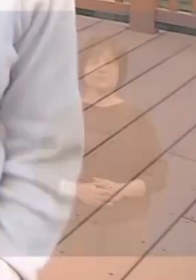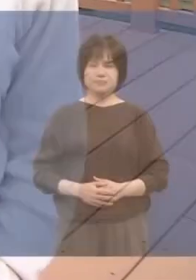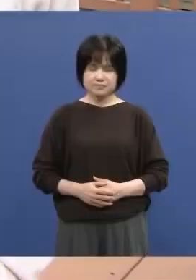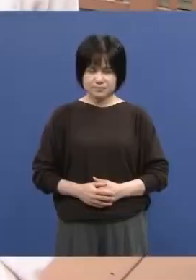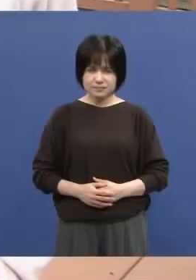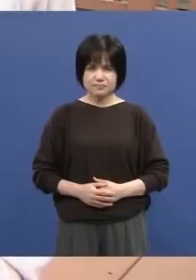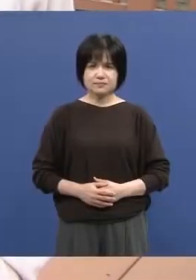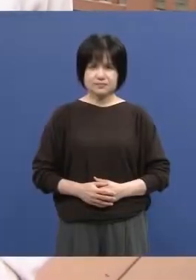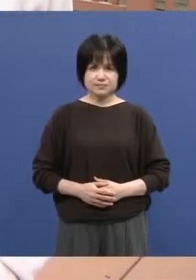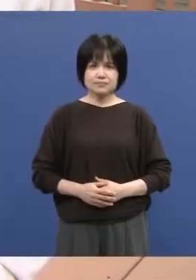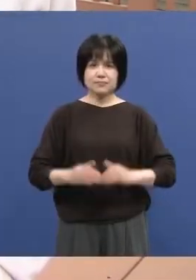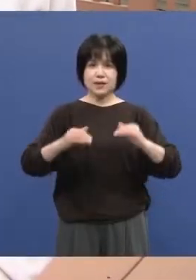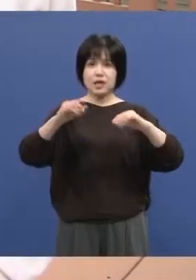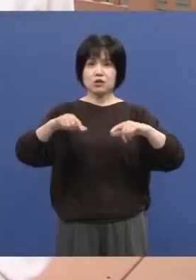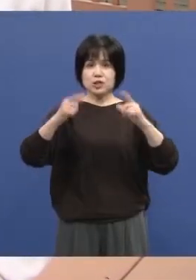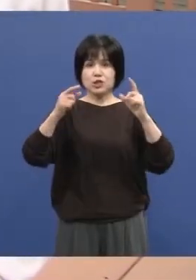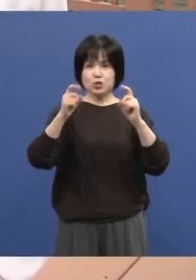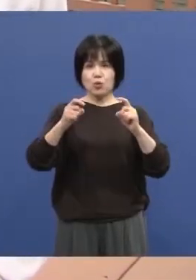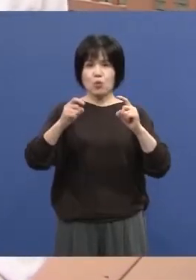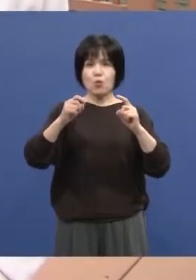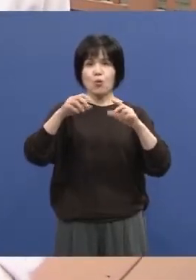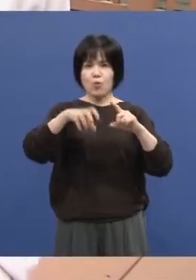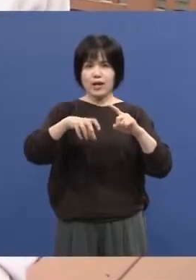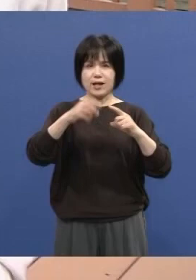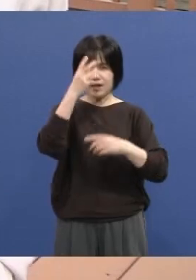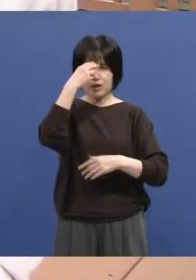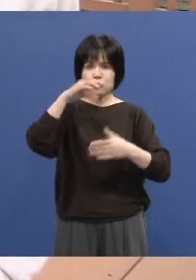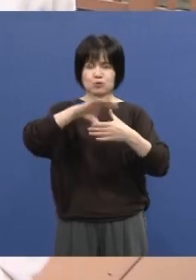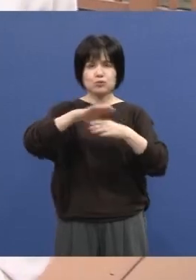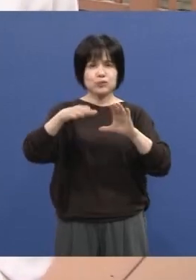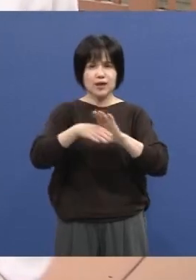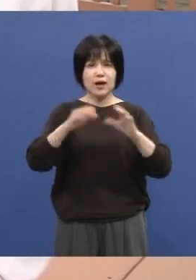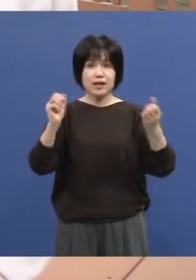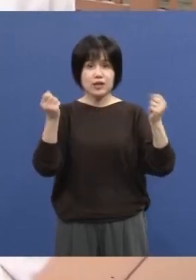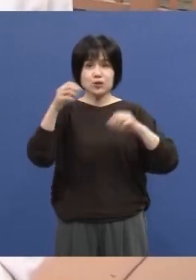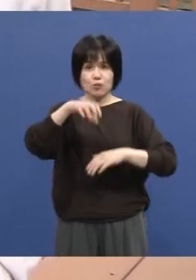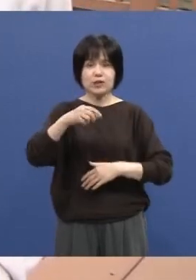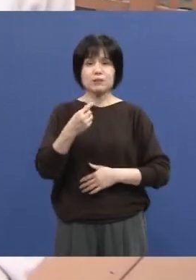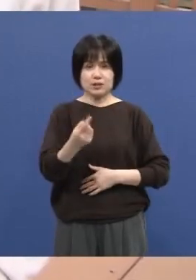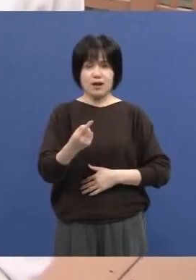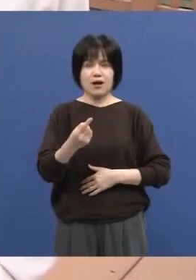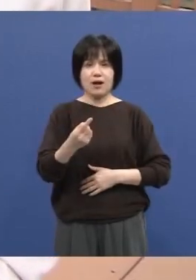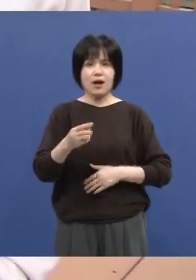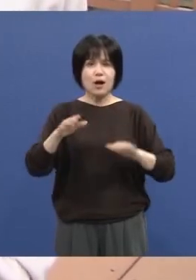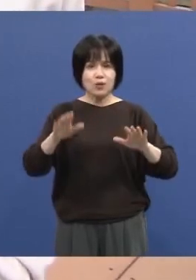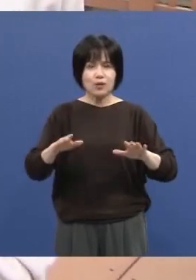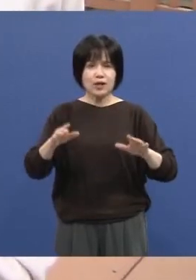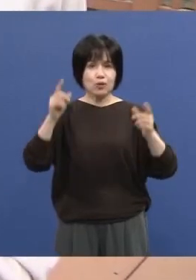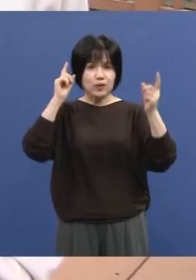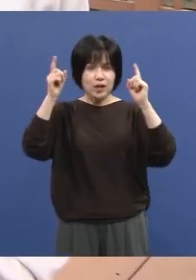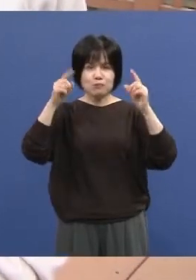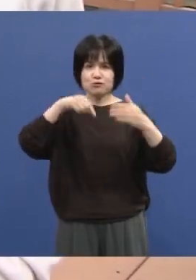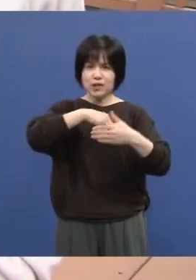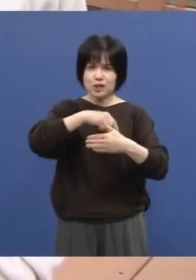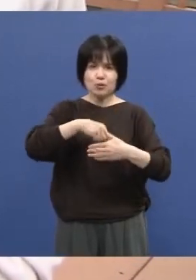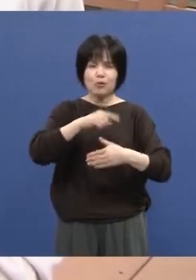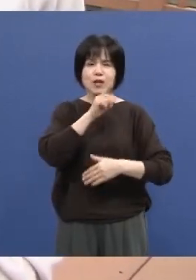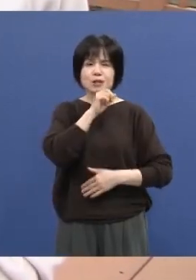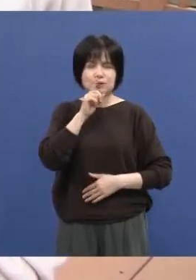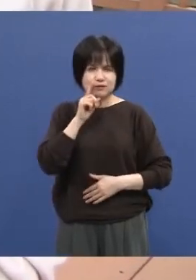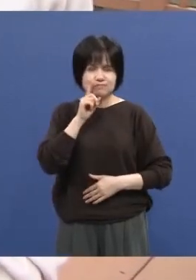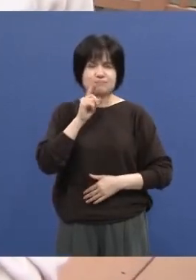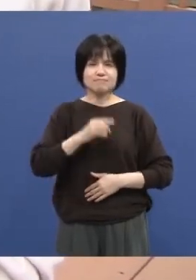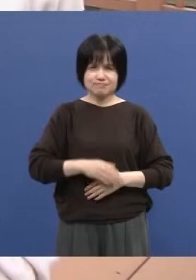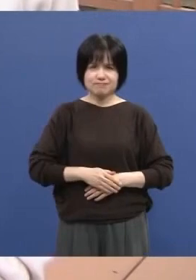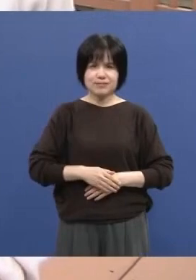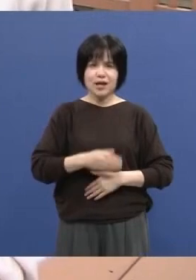高槻城公園芸術文化劇場にやってきました。今回謎解きゲームの内容はちょっと秘密なんですけれども、ゲーム